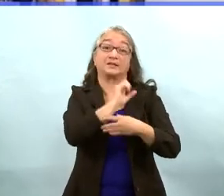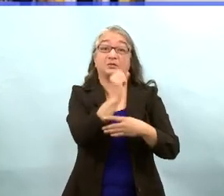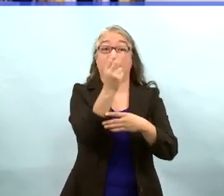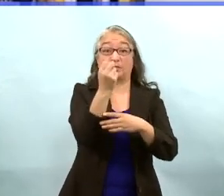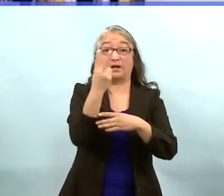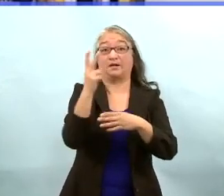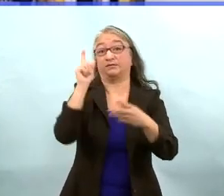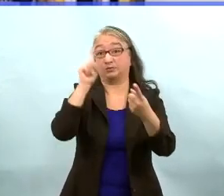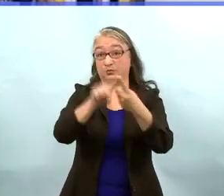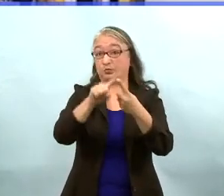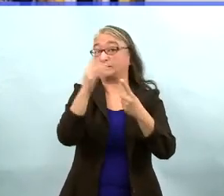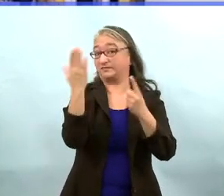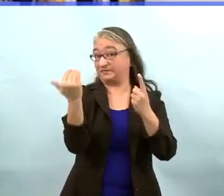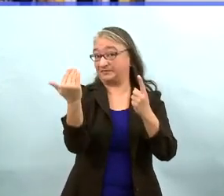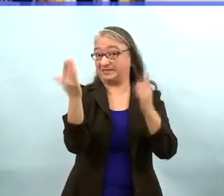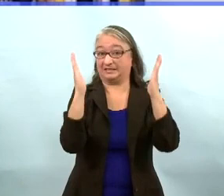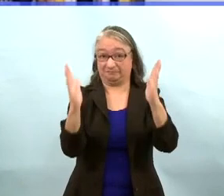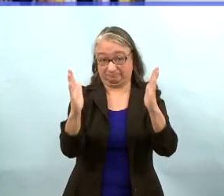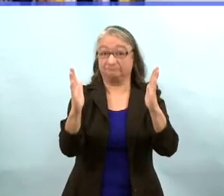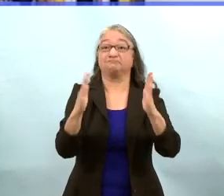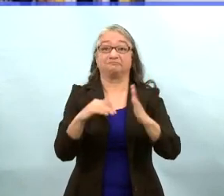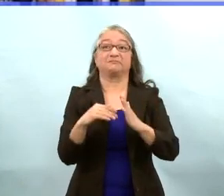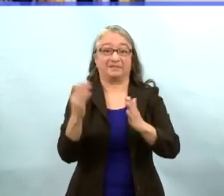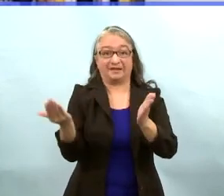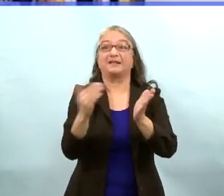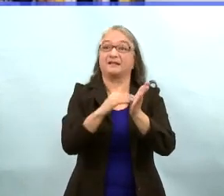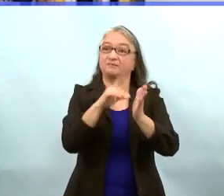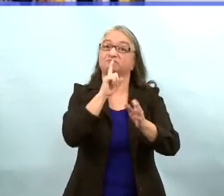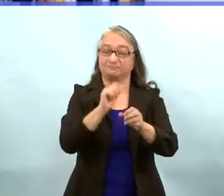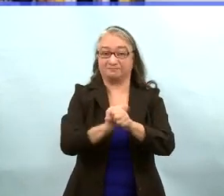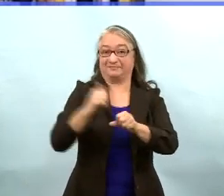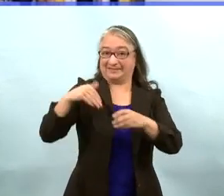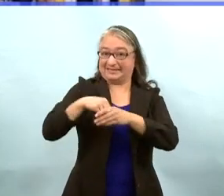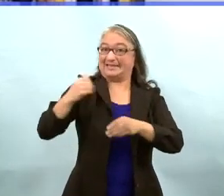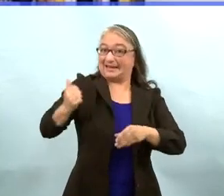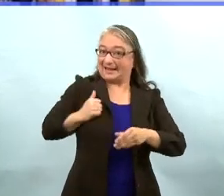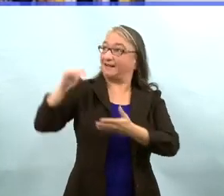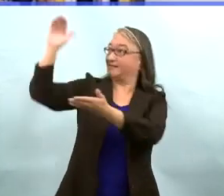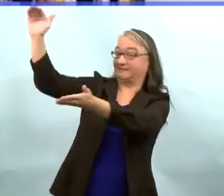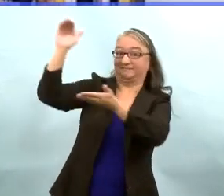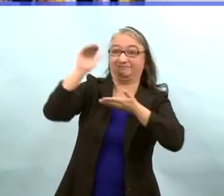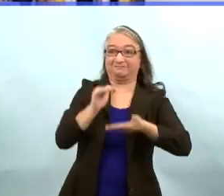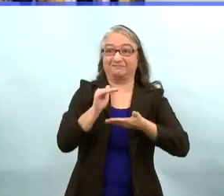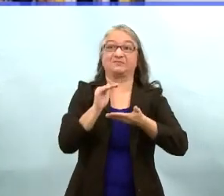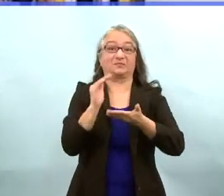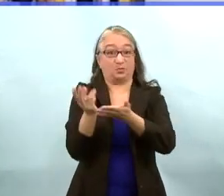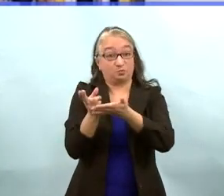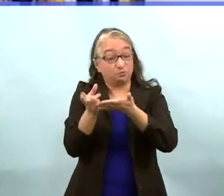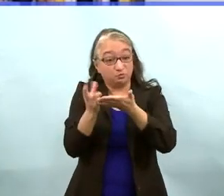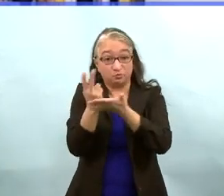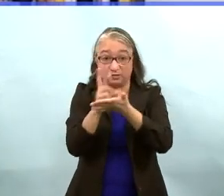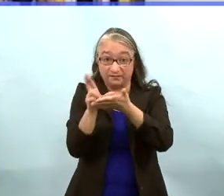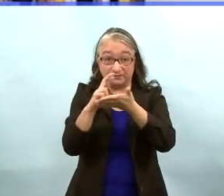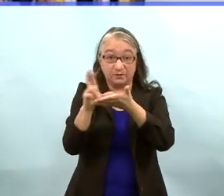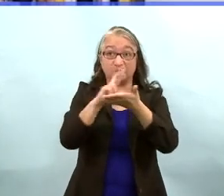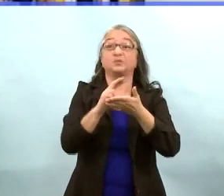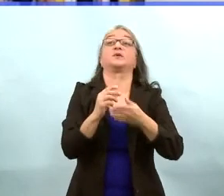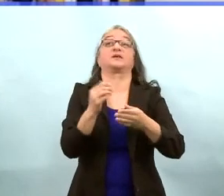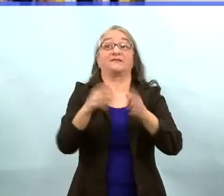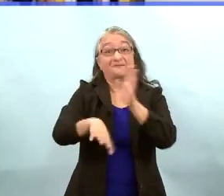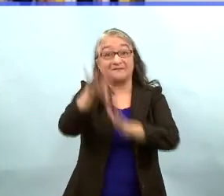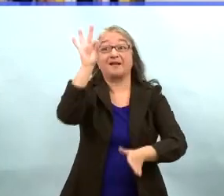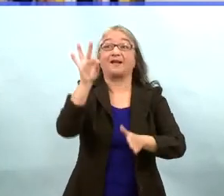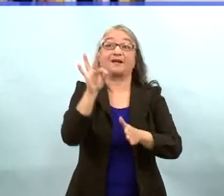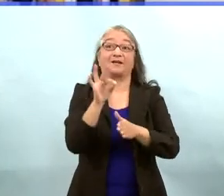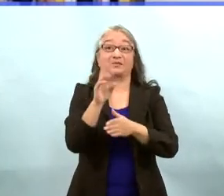examen scientifique rigoureux des données et a déterminé que les avantages du vaccin dépassent les risques de l'utilisation du